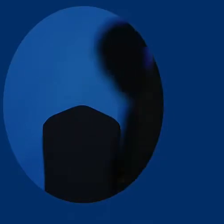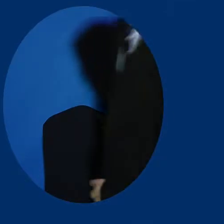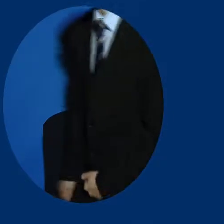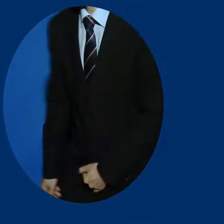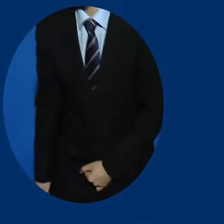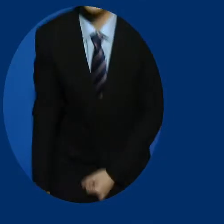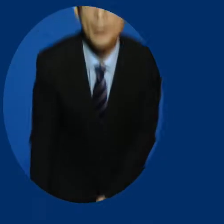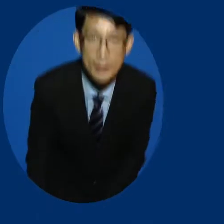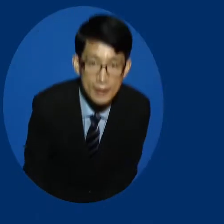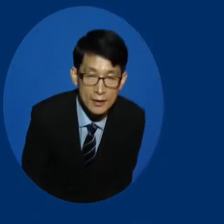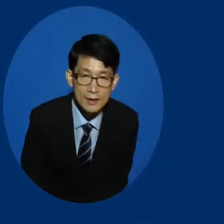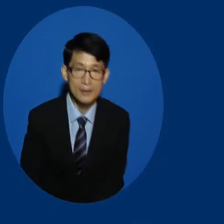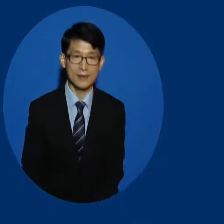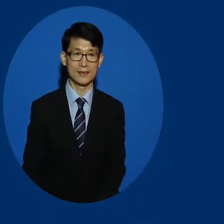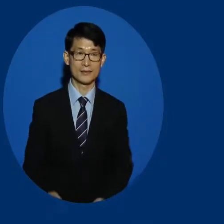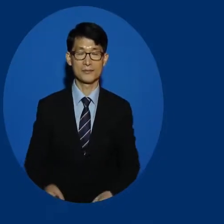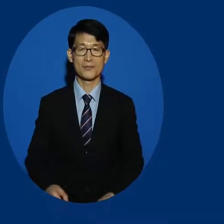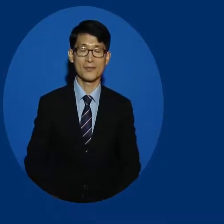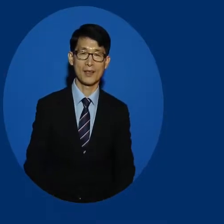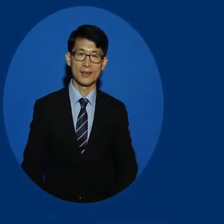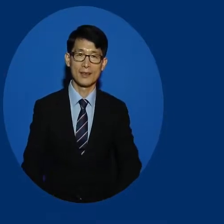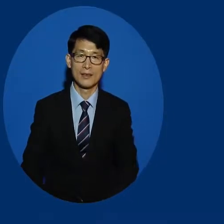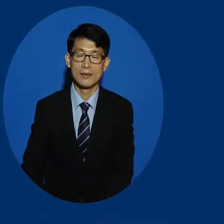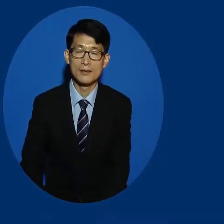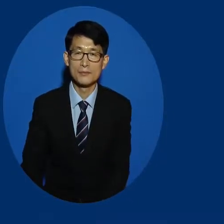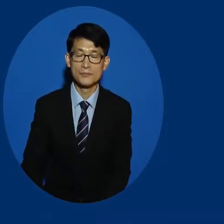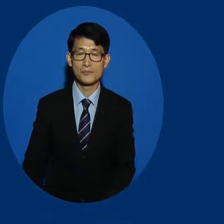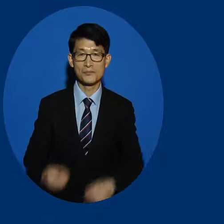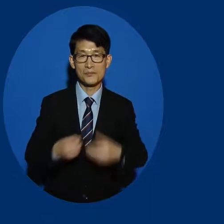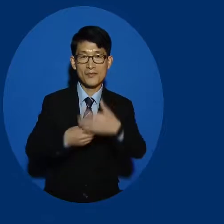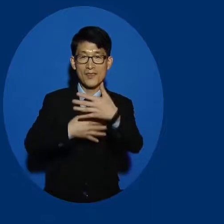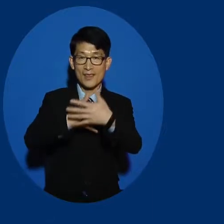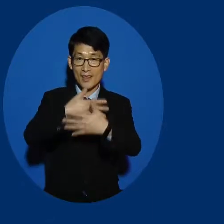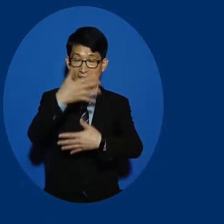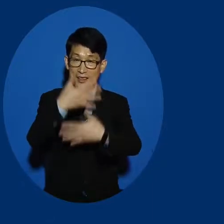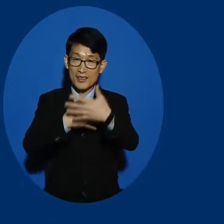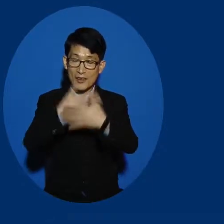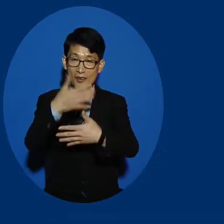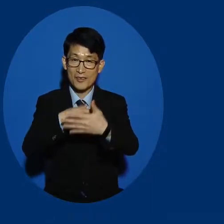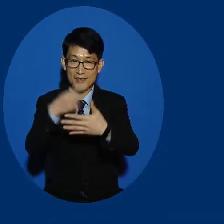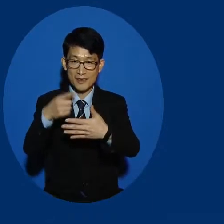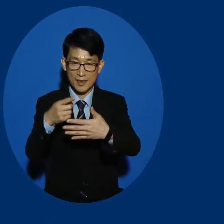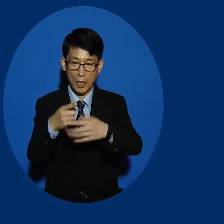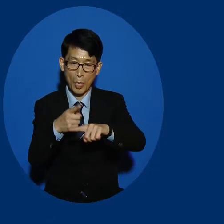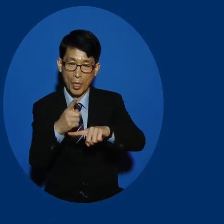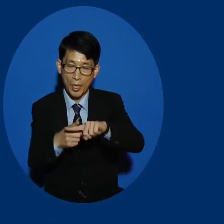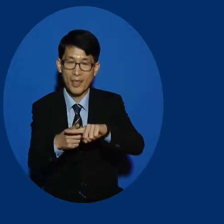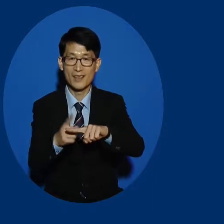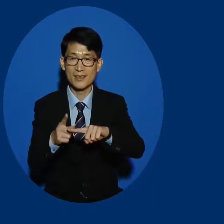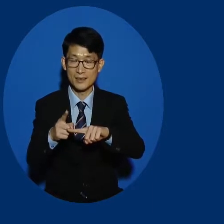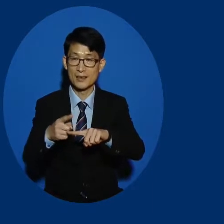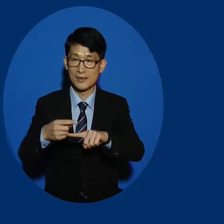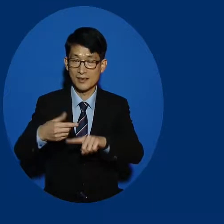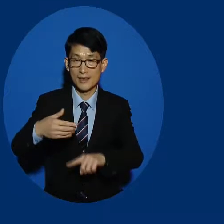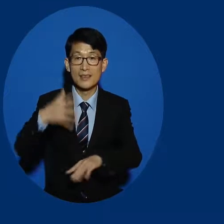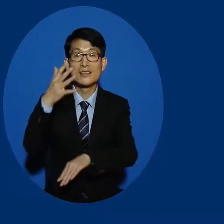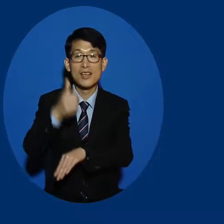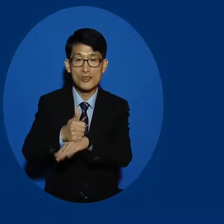처음부터 시작이 안 돼서 여러분들이 그 유튜브에서 좀 확인해 보시면 좋을 것 같습니다. 자, 이제